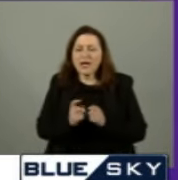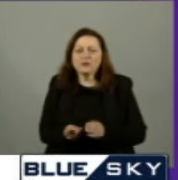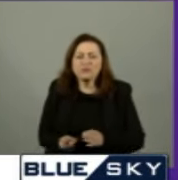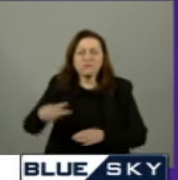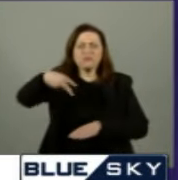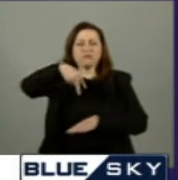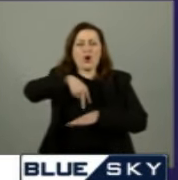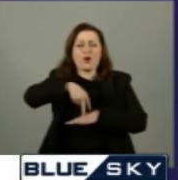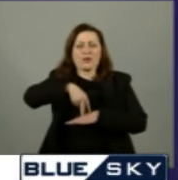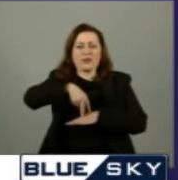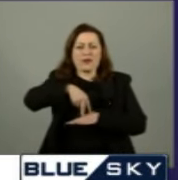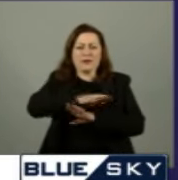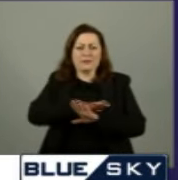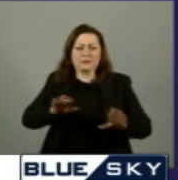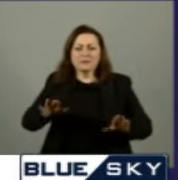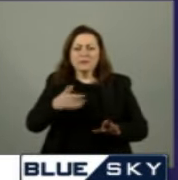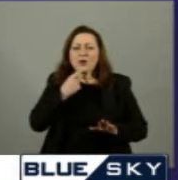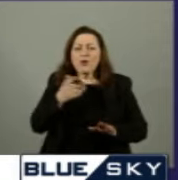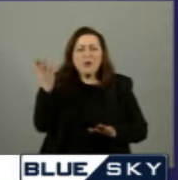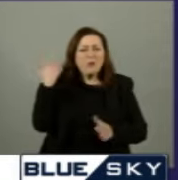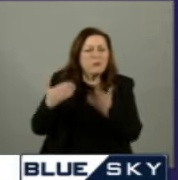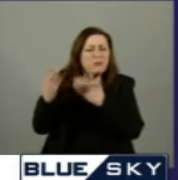δυσλειτουργικό, γραφειοκρατικό, αναποτελεσματικό κόμμα.